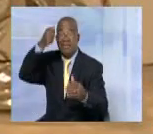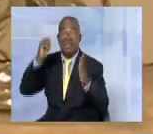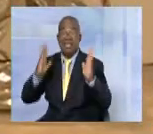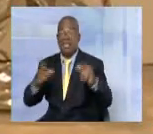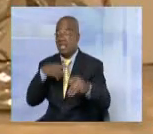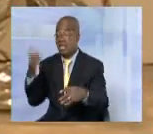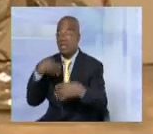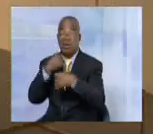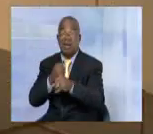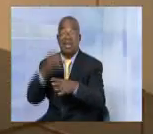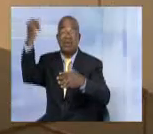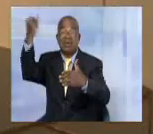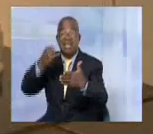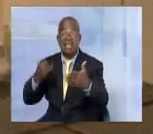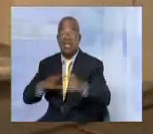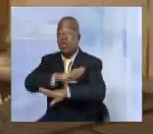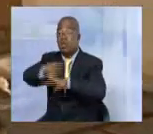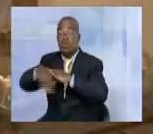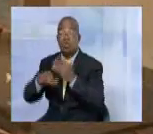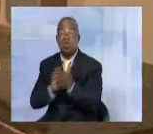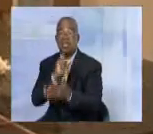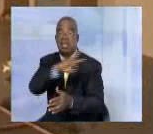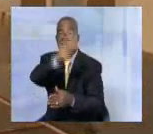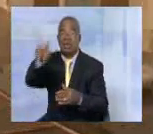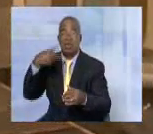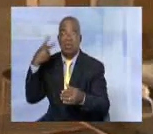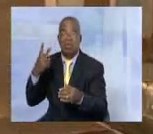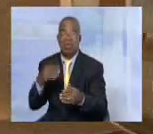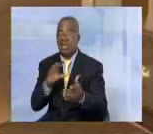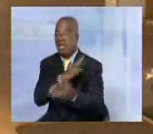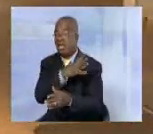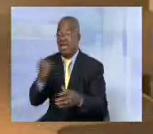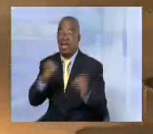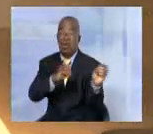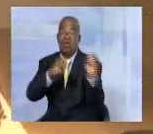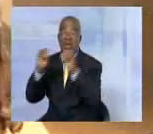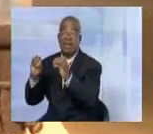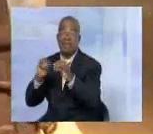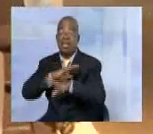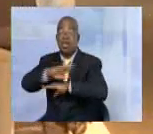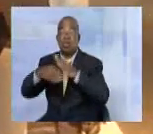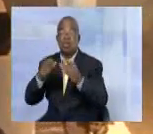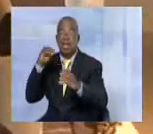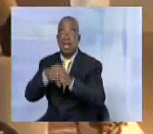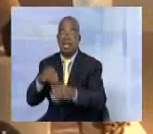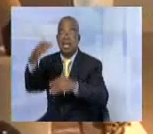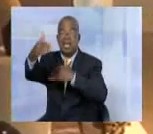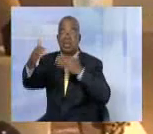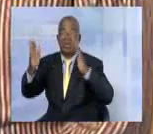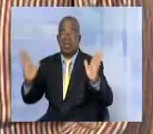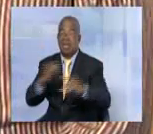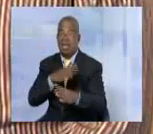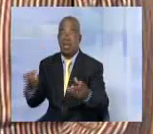découvrir, mais à l'avenir, Aaron a d'autres ambitions pour ce lieu. Il veut en faire un temple du design